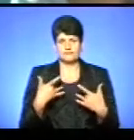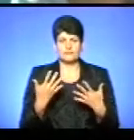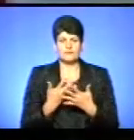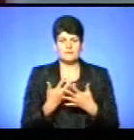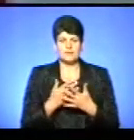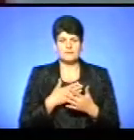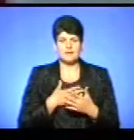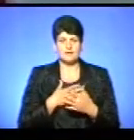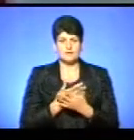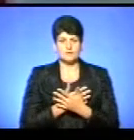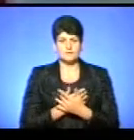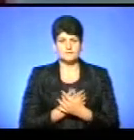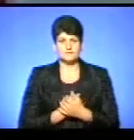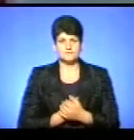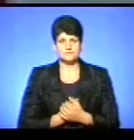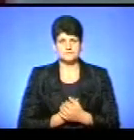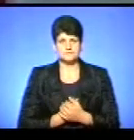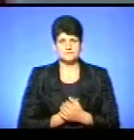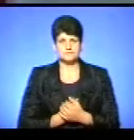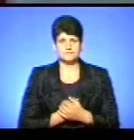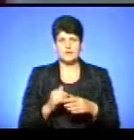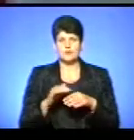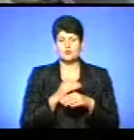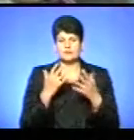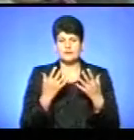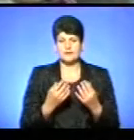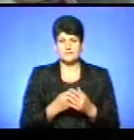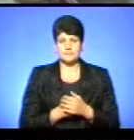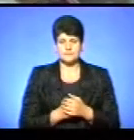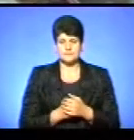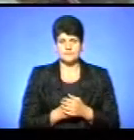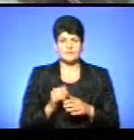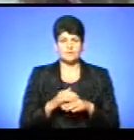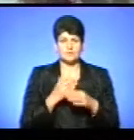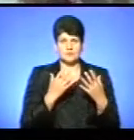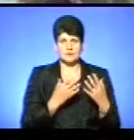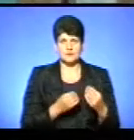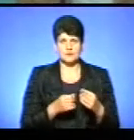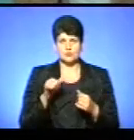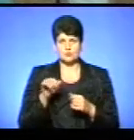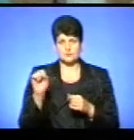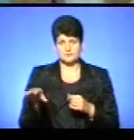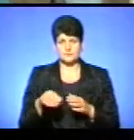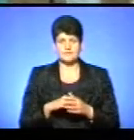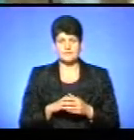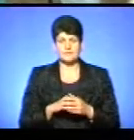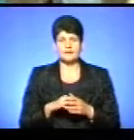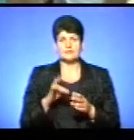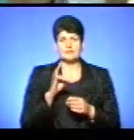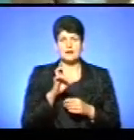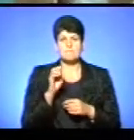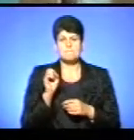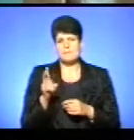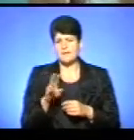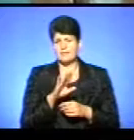Добрий день. Доброго дня. сумочку вижу. Наталія Бек – не